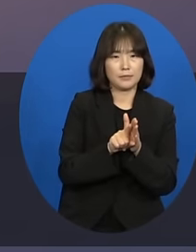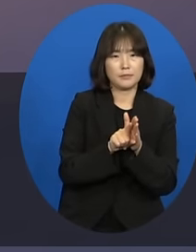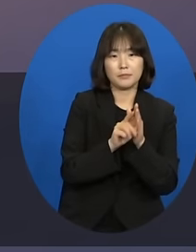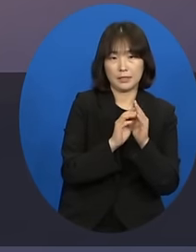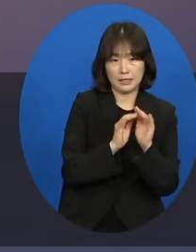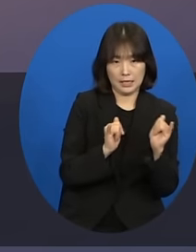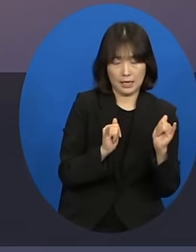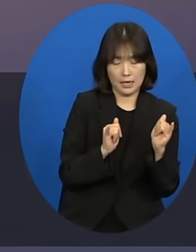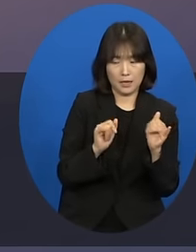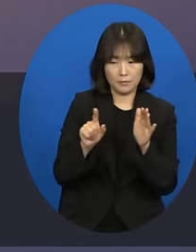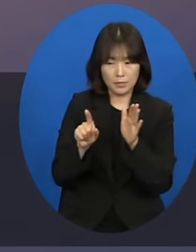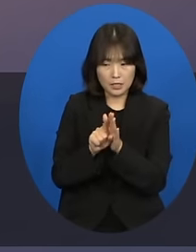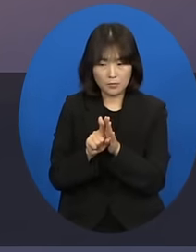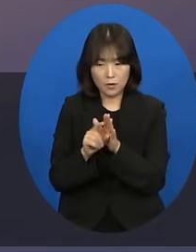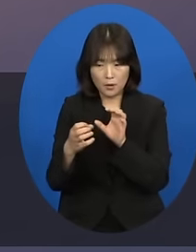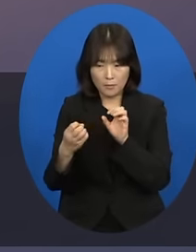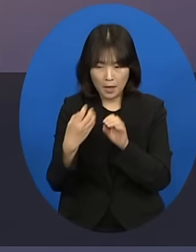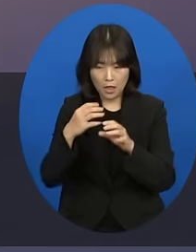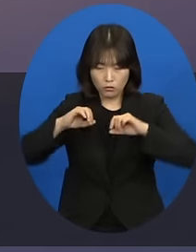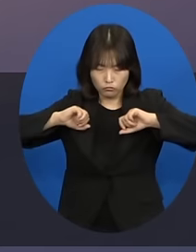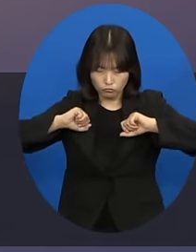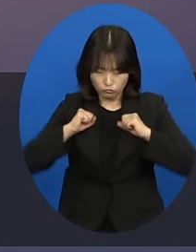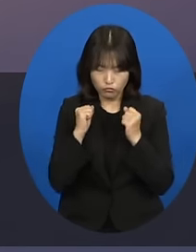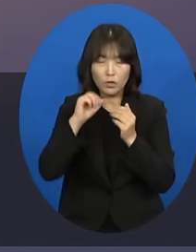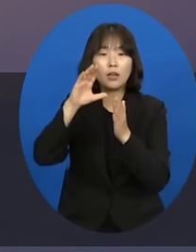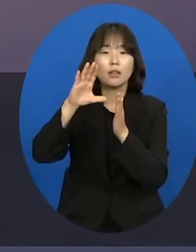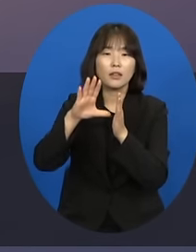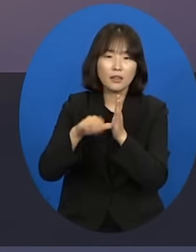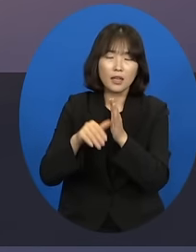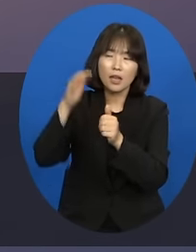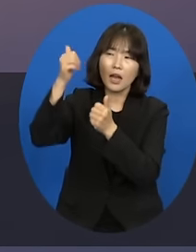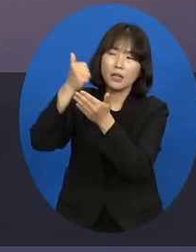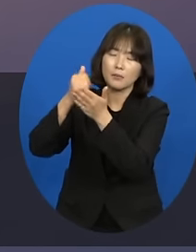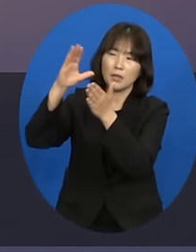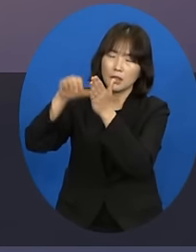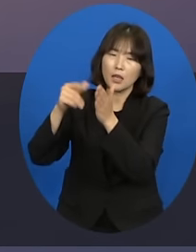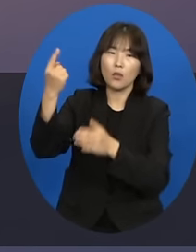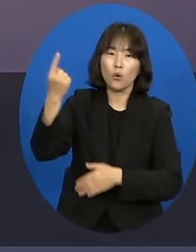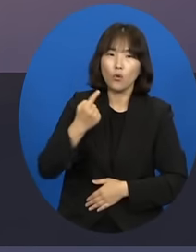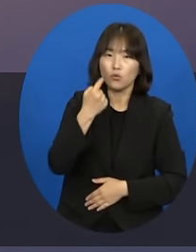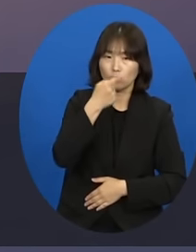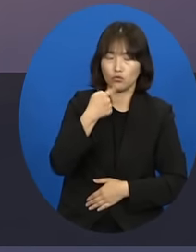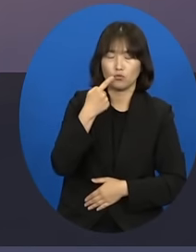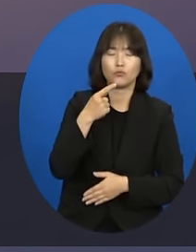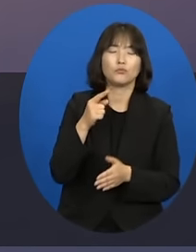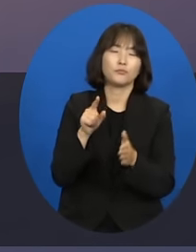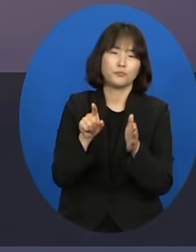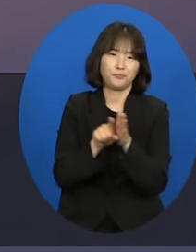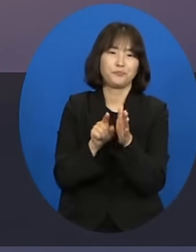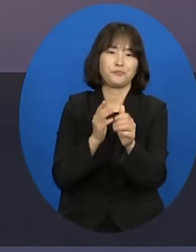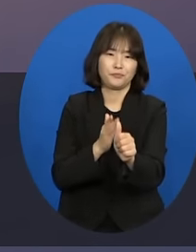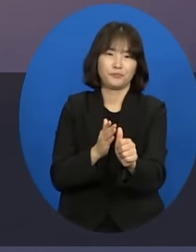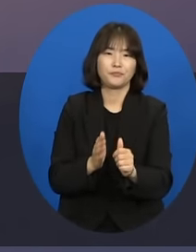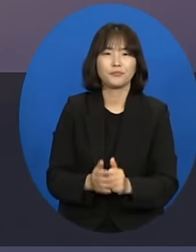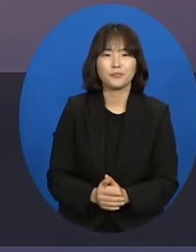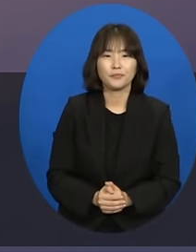믿음으로 반응하고 순종하는 그때에 하나님의 때가 임하는 줄로 믿으시면 됩니다.